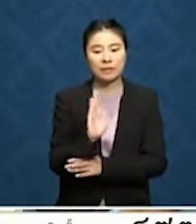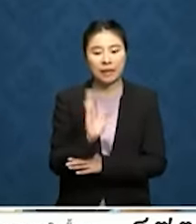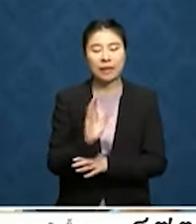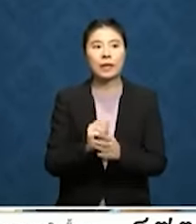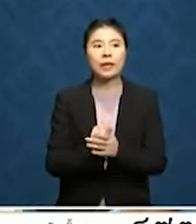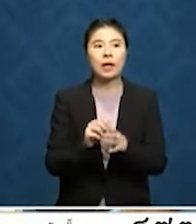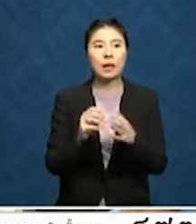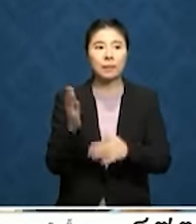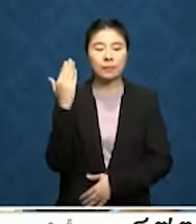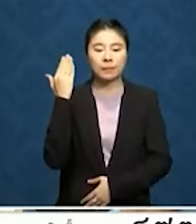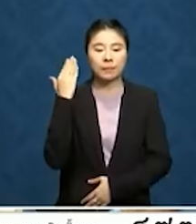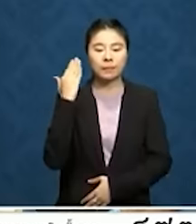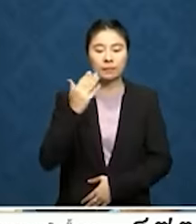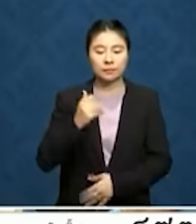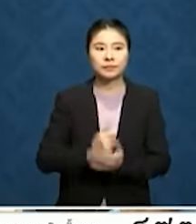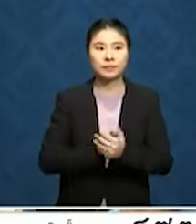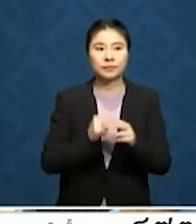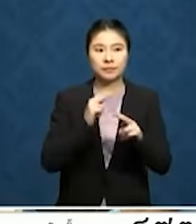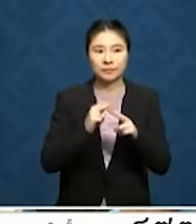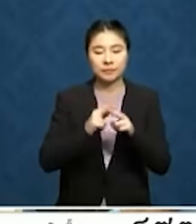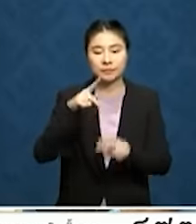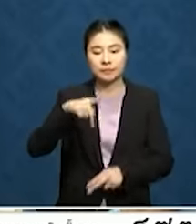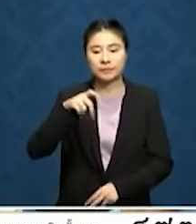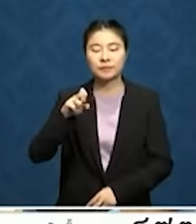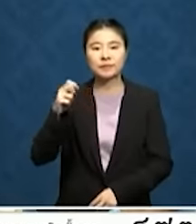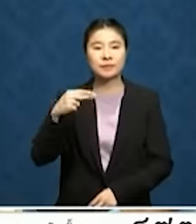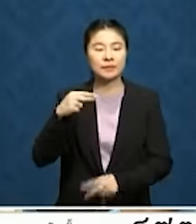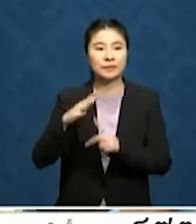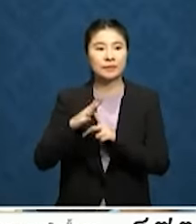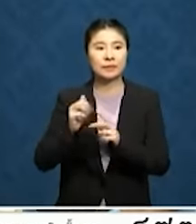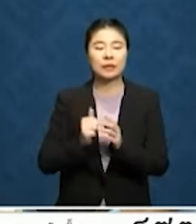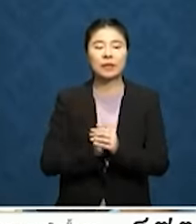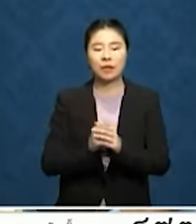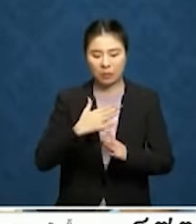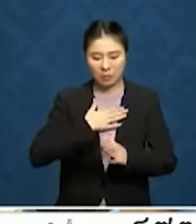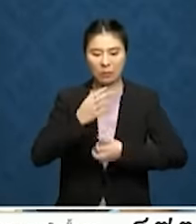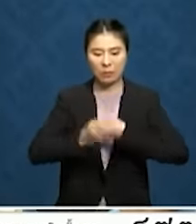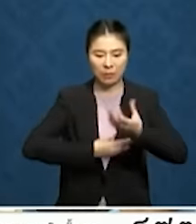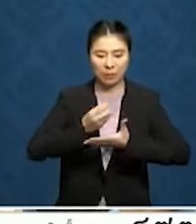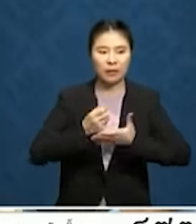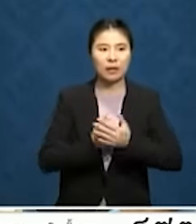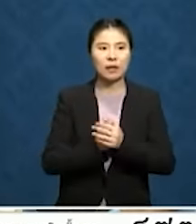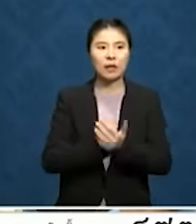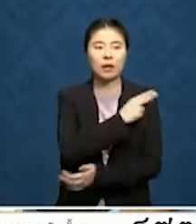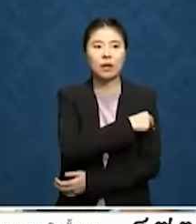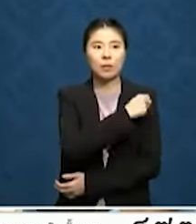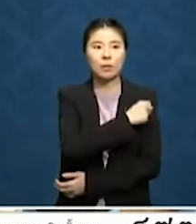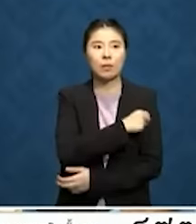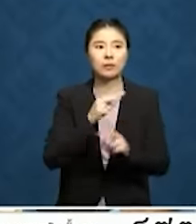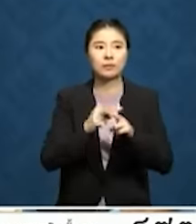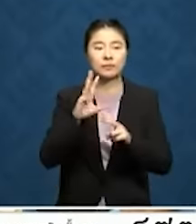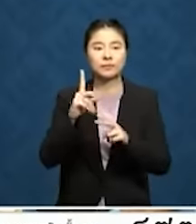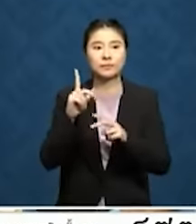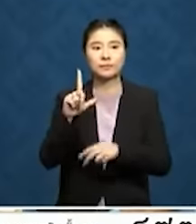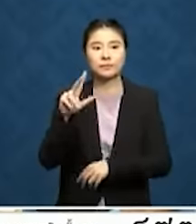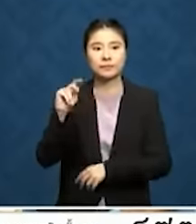ธาผมก็อภิปรายนะครับแต่อันนั้นเนี่ยผมอยากจะบอกว่าท่านคุณหมอชลน่านขออนุญาตเอ่ยนามท่